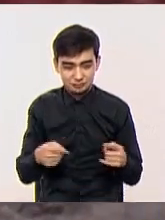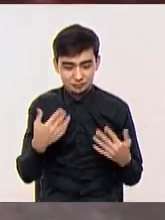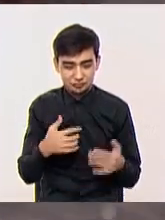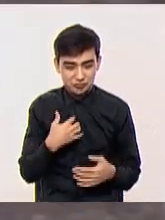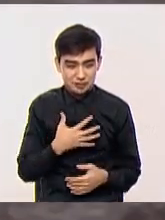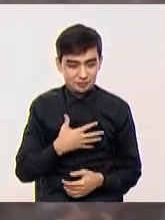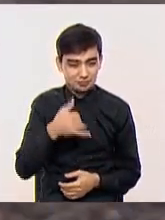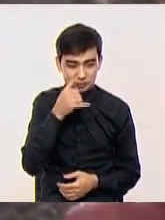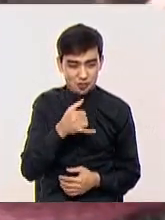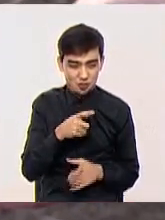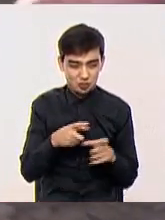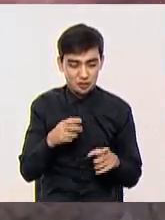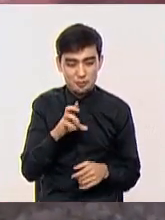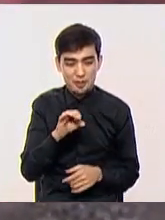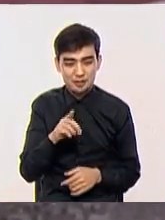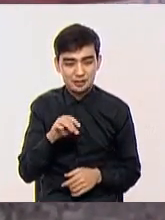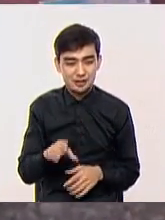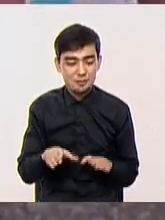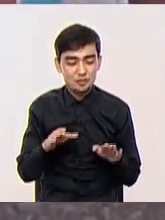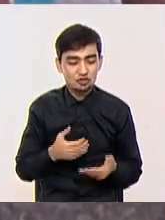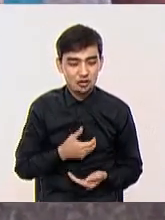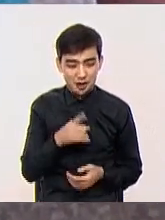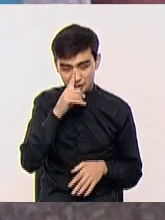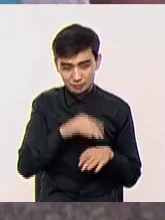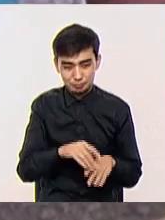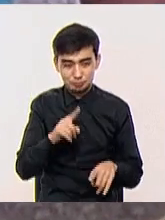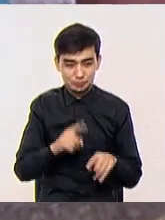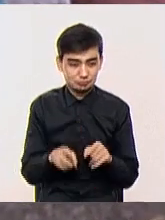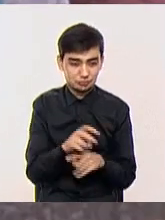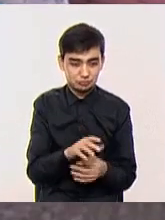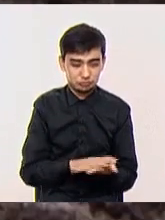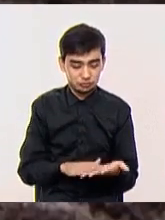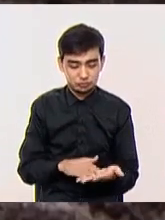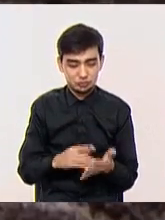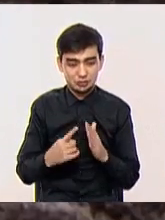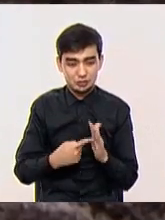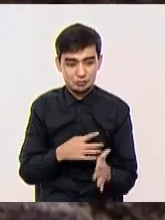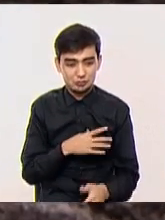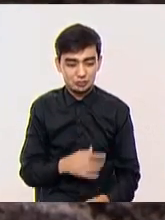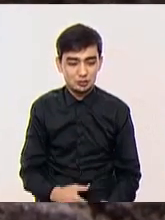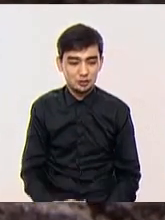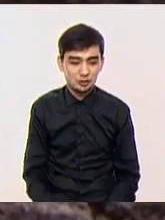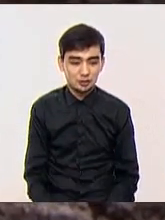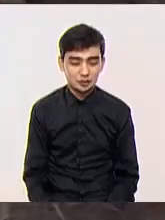иіске тұншығып отырмыз деген байзақтықтар әкімдік тез арада егістік алқабын тазалап берсін деген талап қойды.